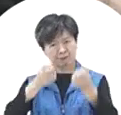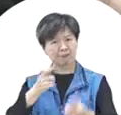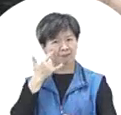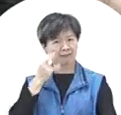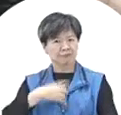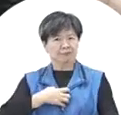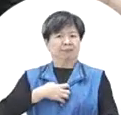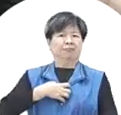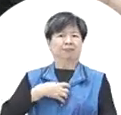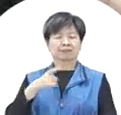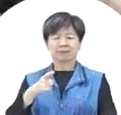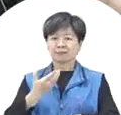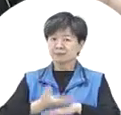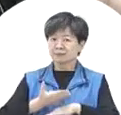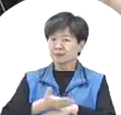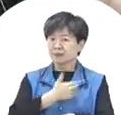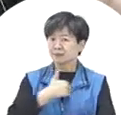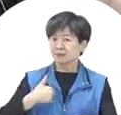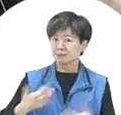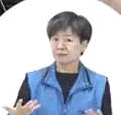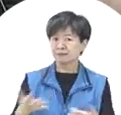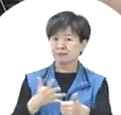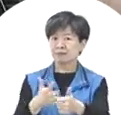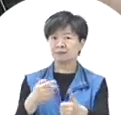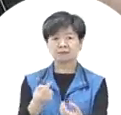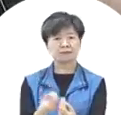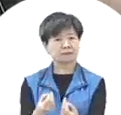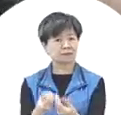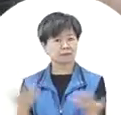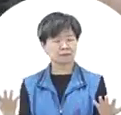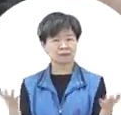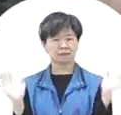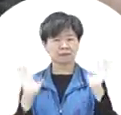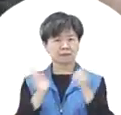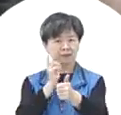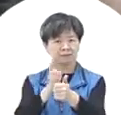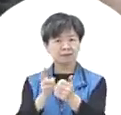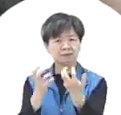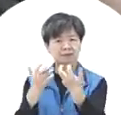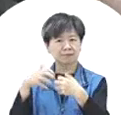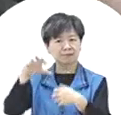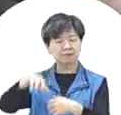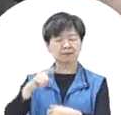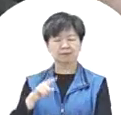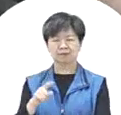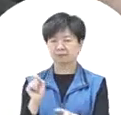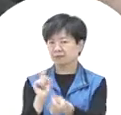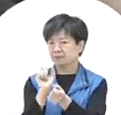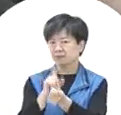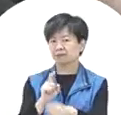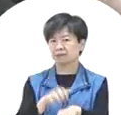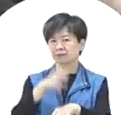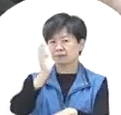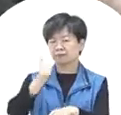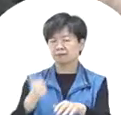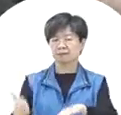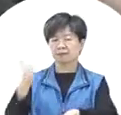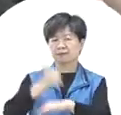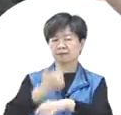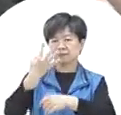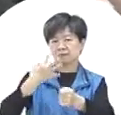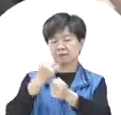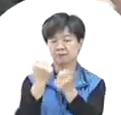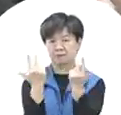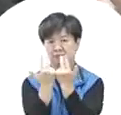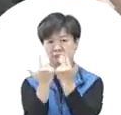了，怎么安心，怎么安定，怎么团圆。托婴机构更夸张，侯市长在您任内的这几年，新北市一共